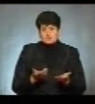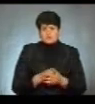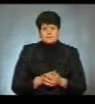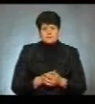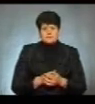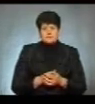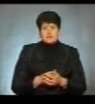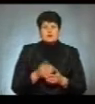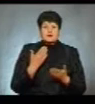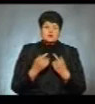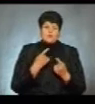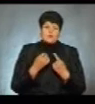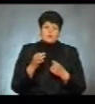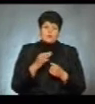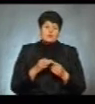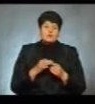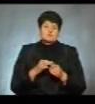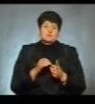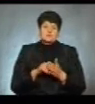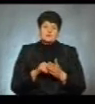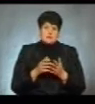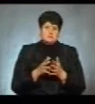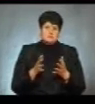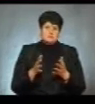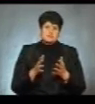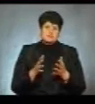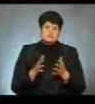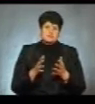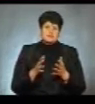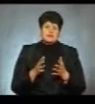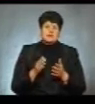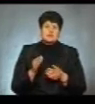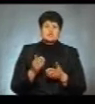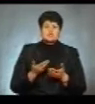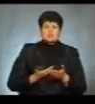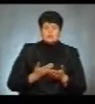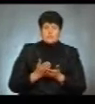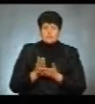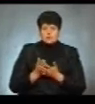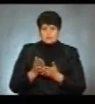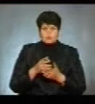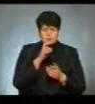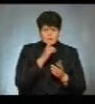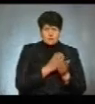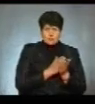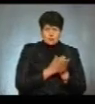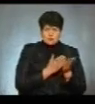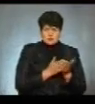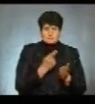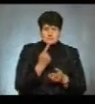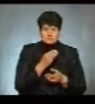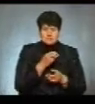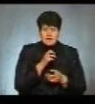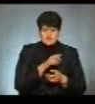говоримо про цю складову, так, якій ми присвятили більшість програми, про житлові послуги, якщо ж про комунальні, що також дуже важливо з 1 травня,